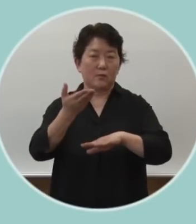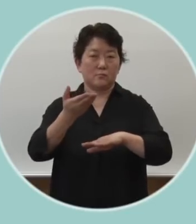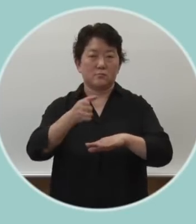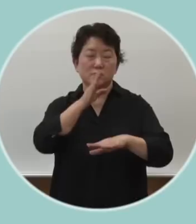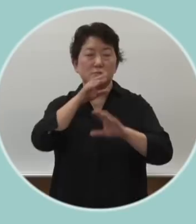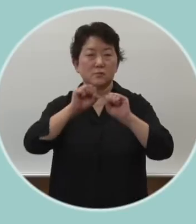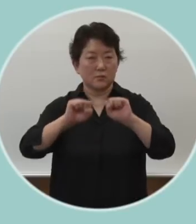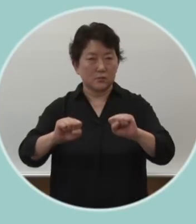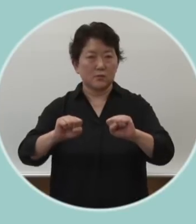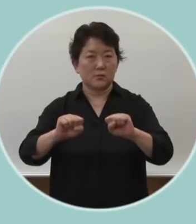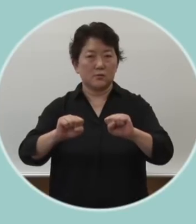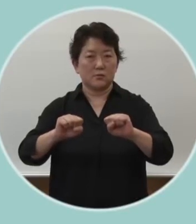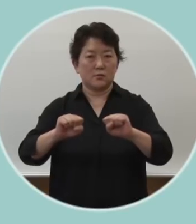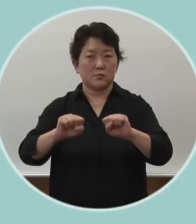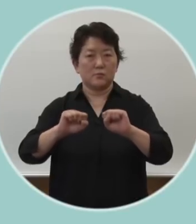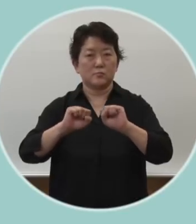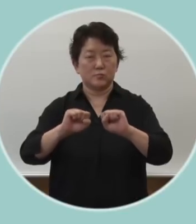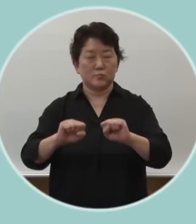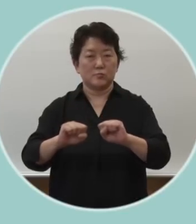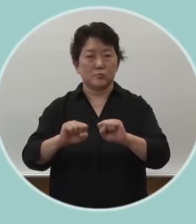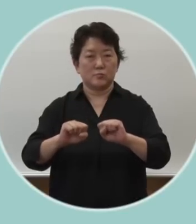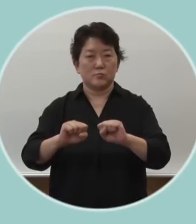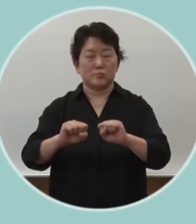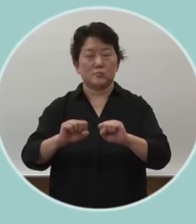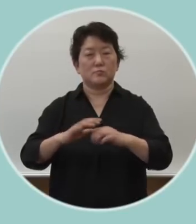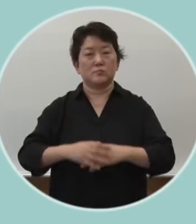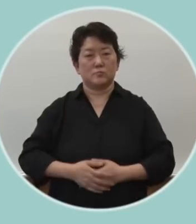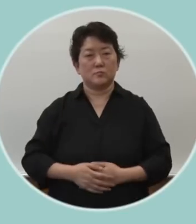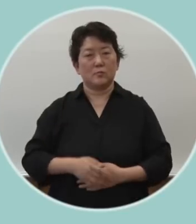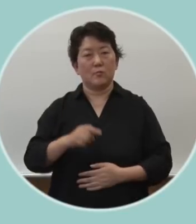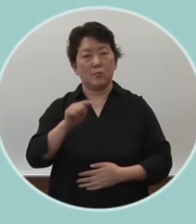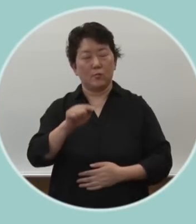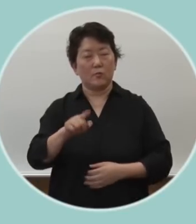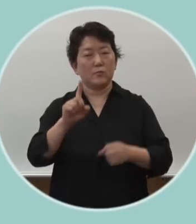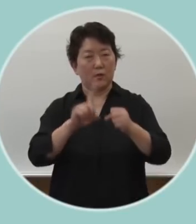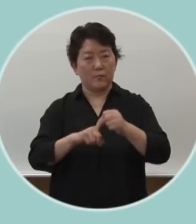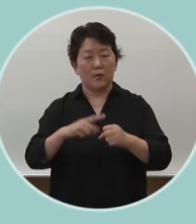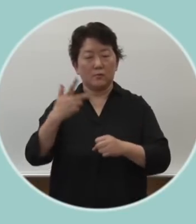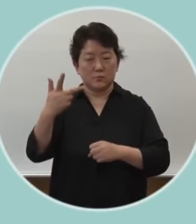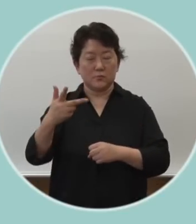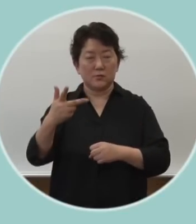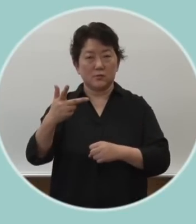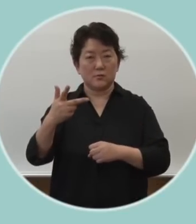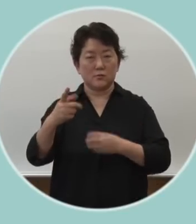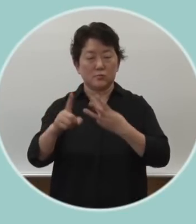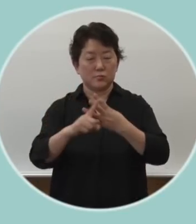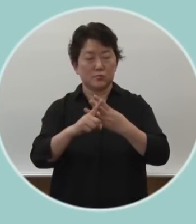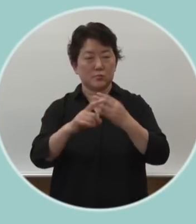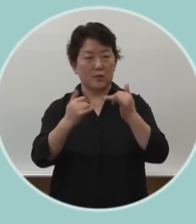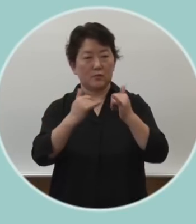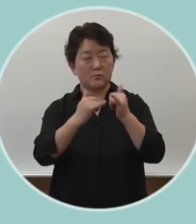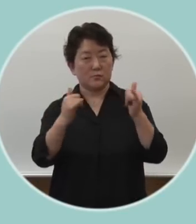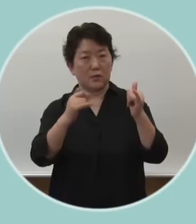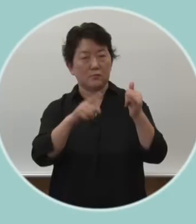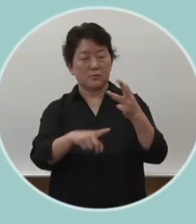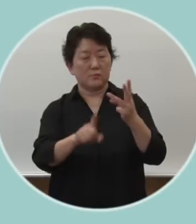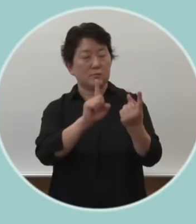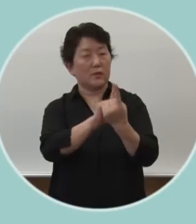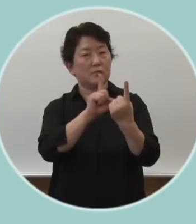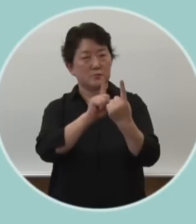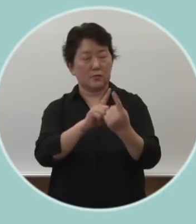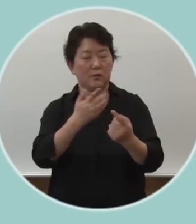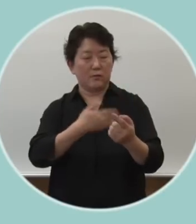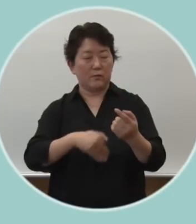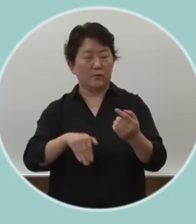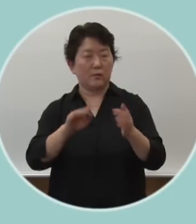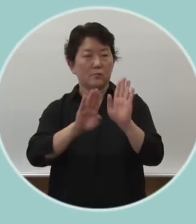実施することが求められてございます。このため今治市から主催者に対しまして、体